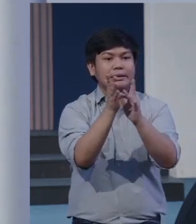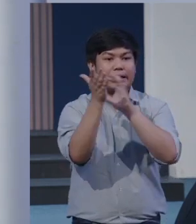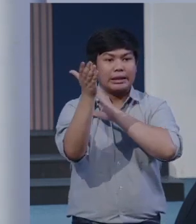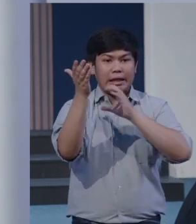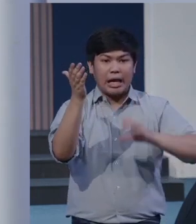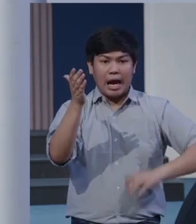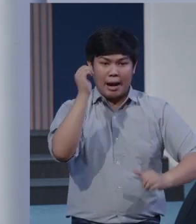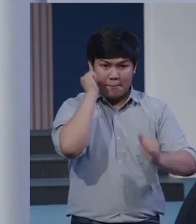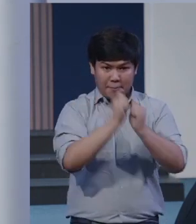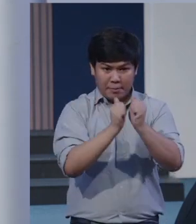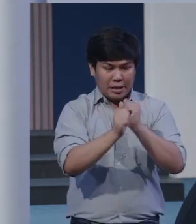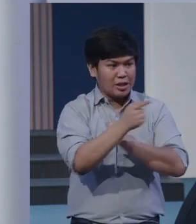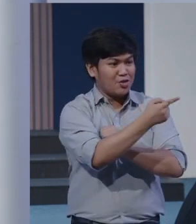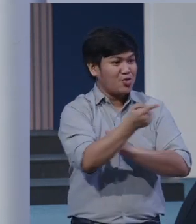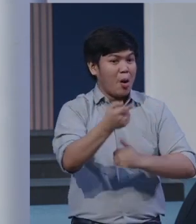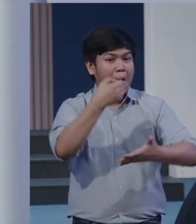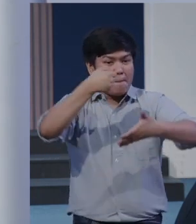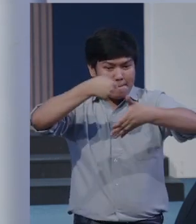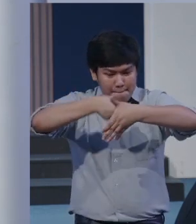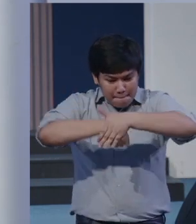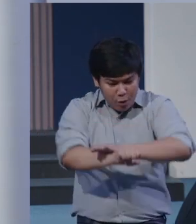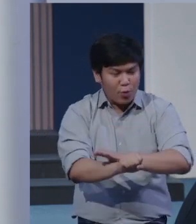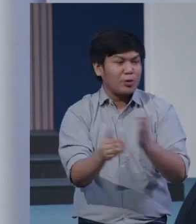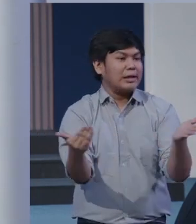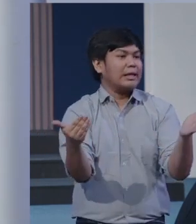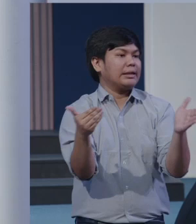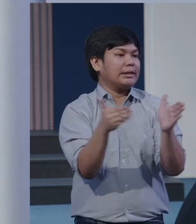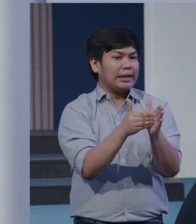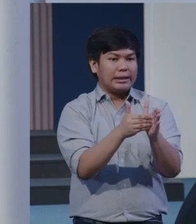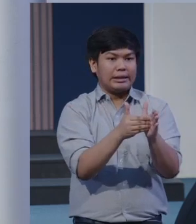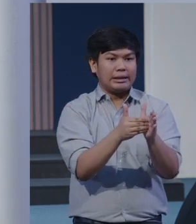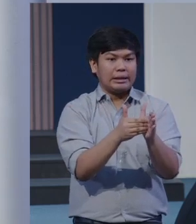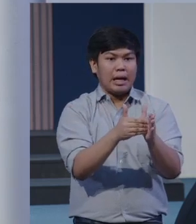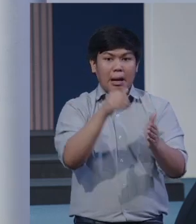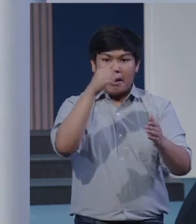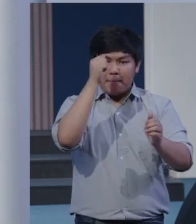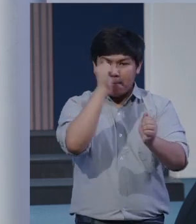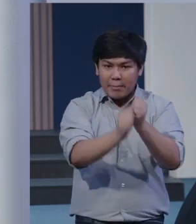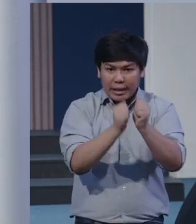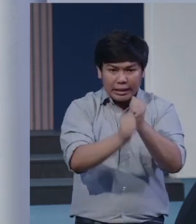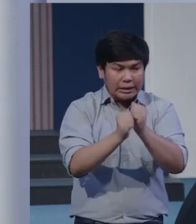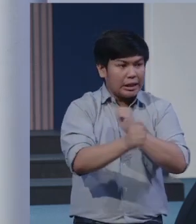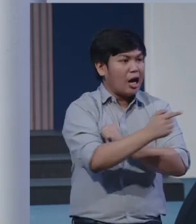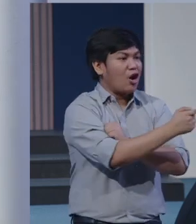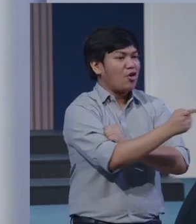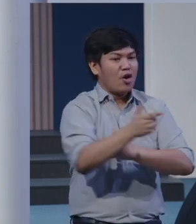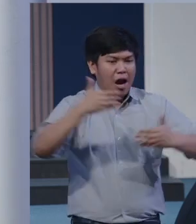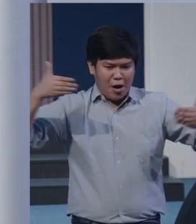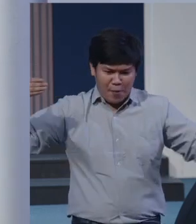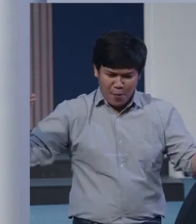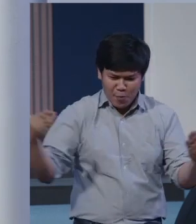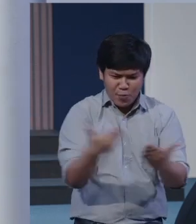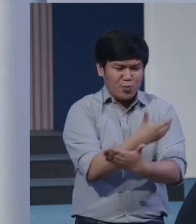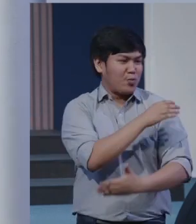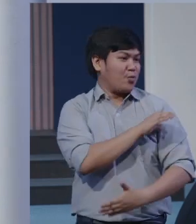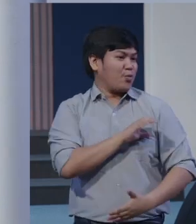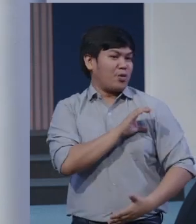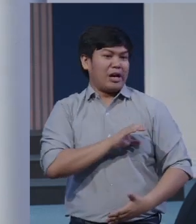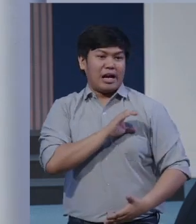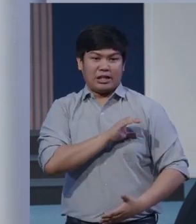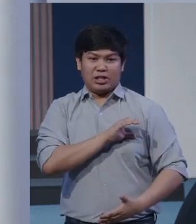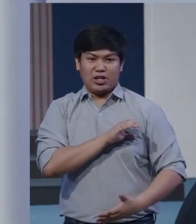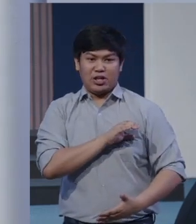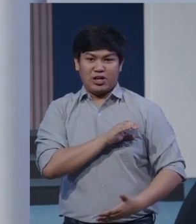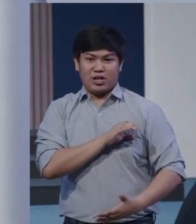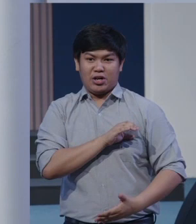o ipinanganak na muli ng Espirito ng Diyos at sila ay may bago ng pagkatao at